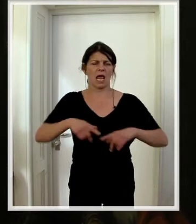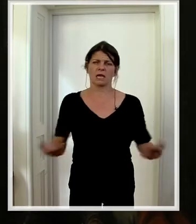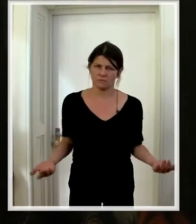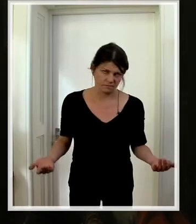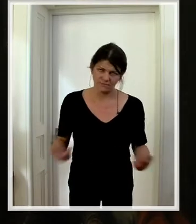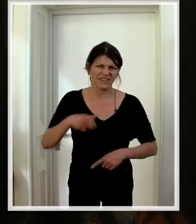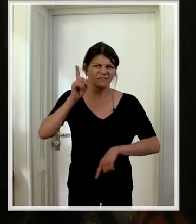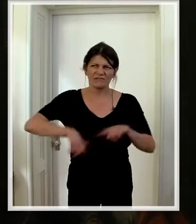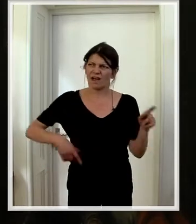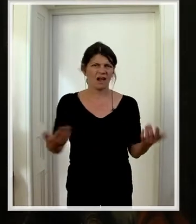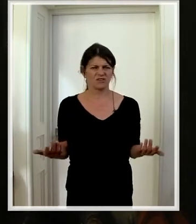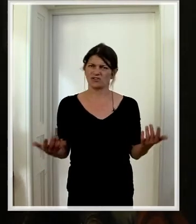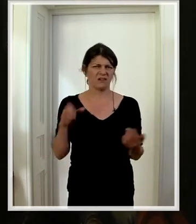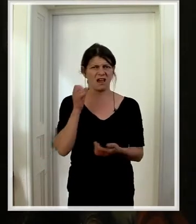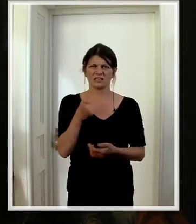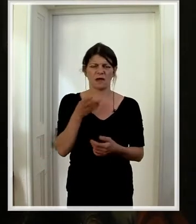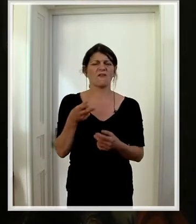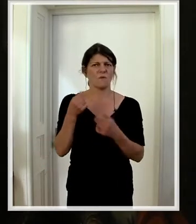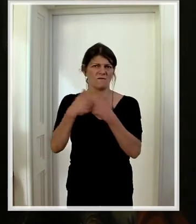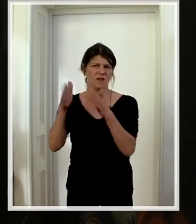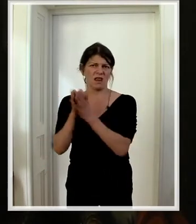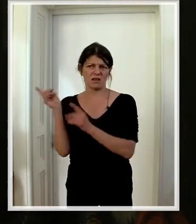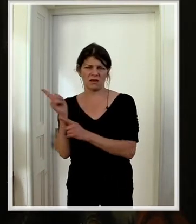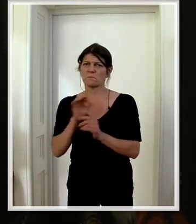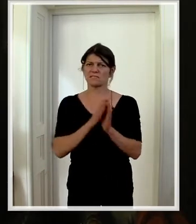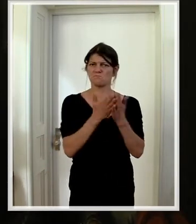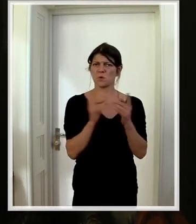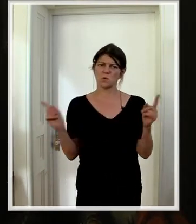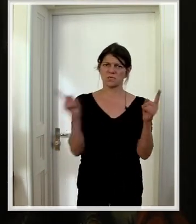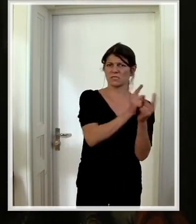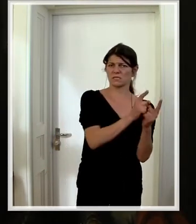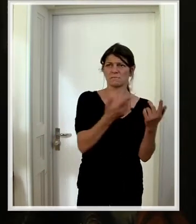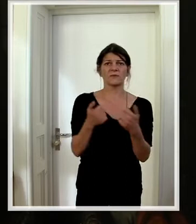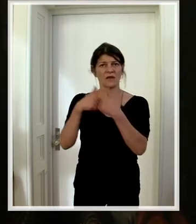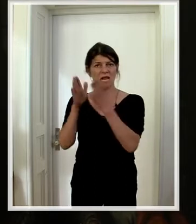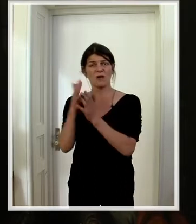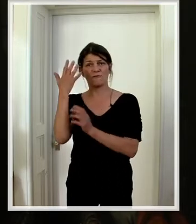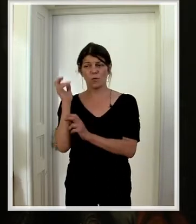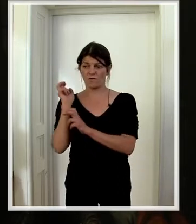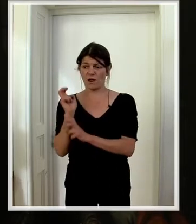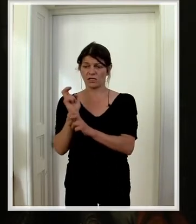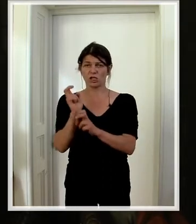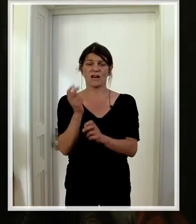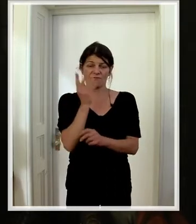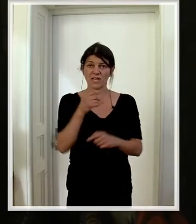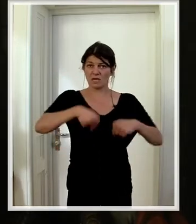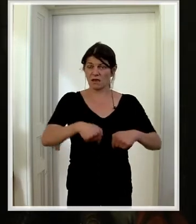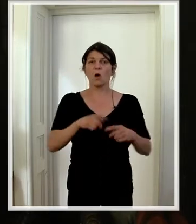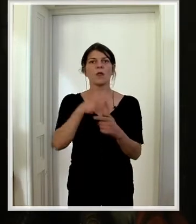völlig falsch. Ich meine, die S-Bahn fahrt von Feldkirch bis Bux. In Feldkirch wären 5 Haltestellen, 4 bei uns und eine in